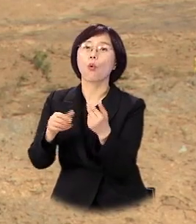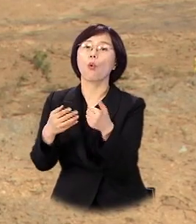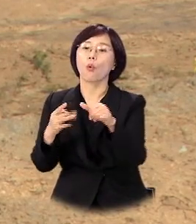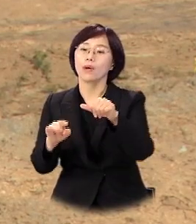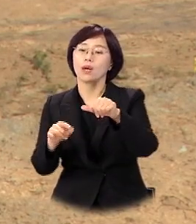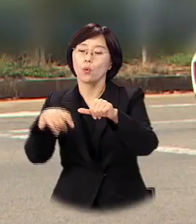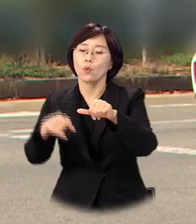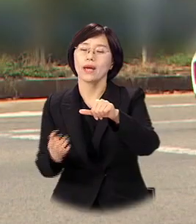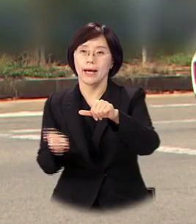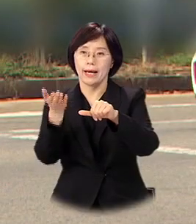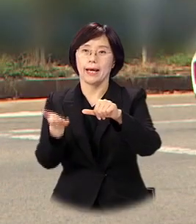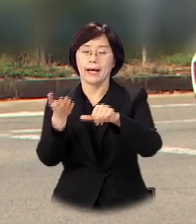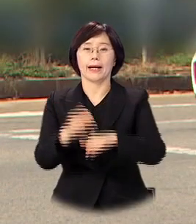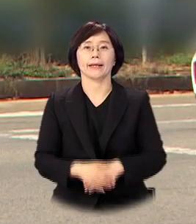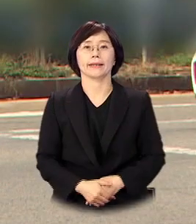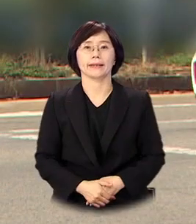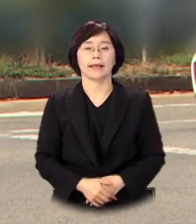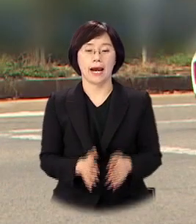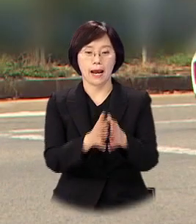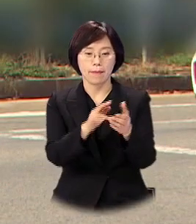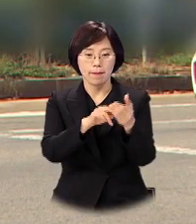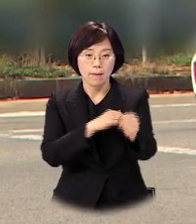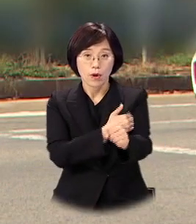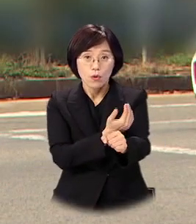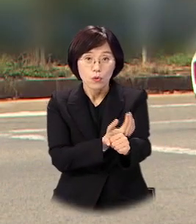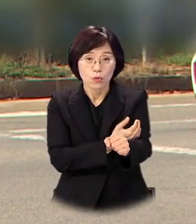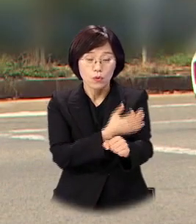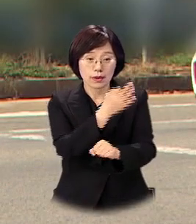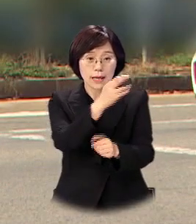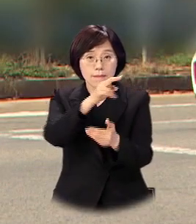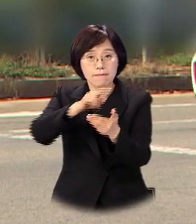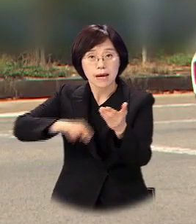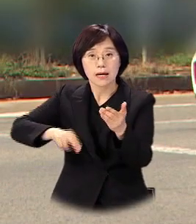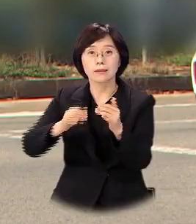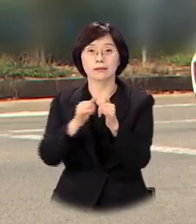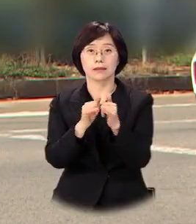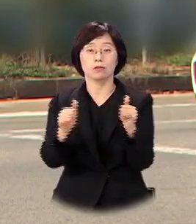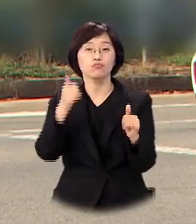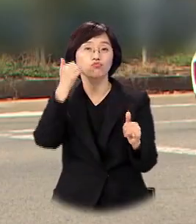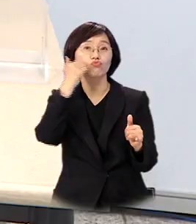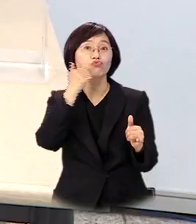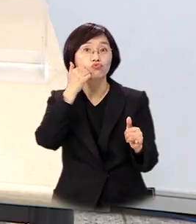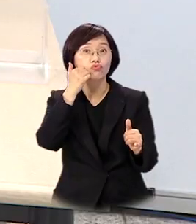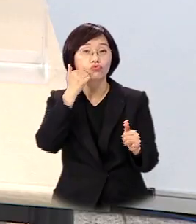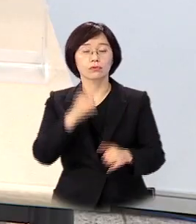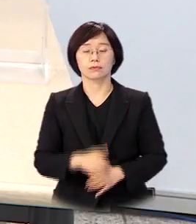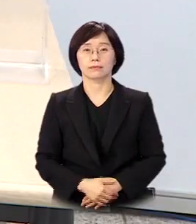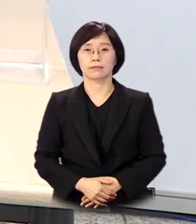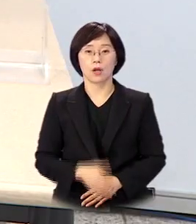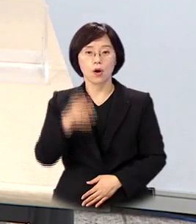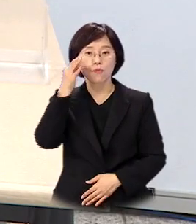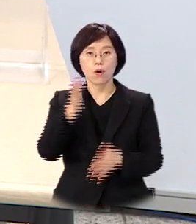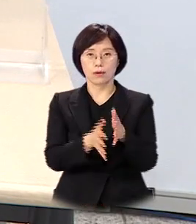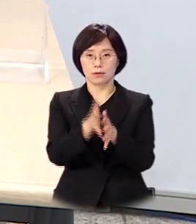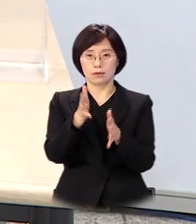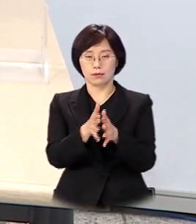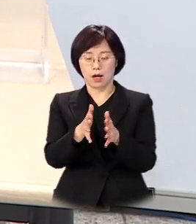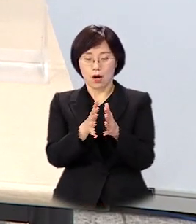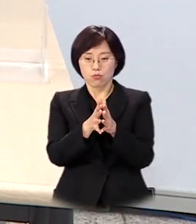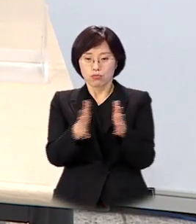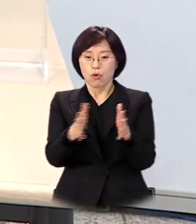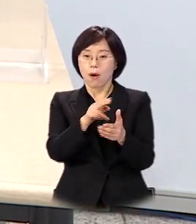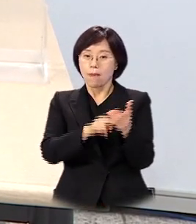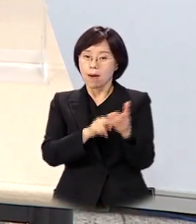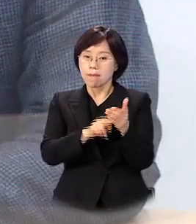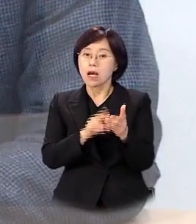안에 자리했습니다. 아파트 분양권을 사고 파는 사람들은 누굴까? 포항시가 부동산